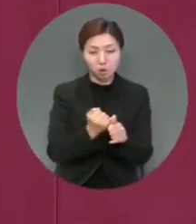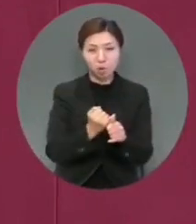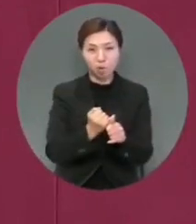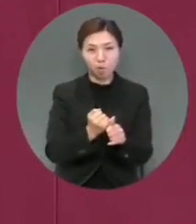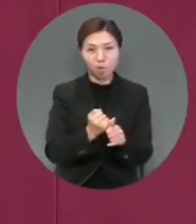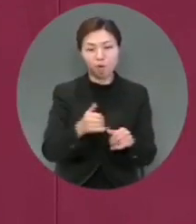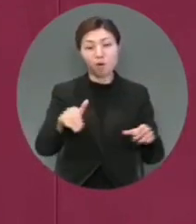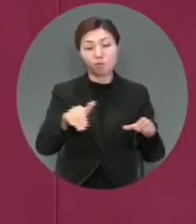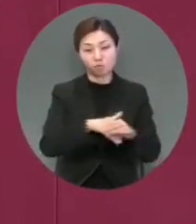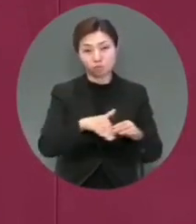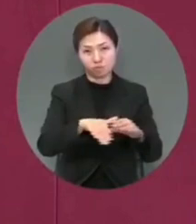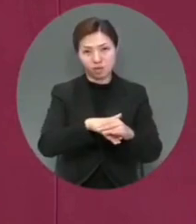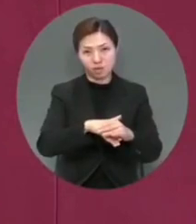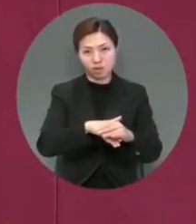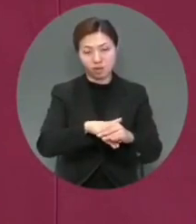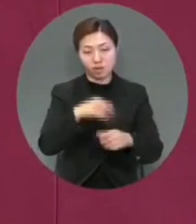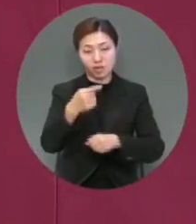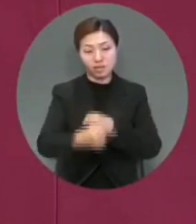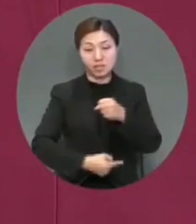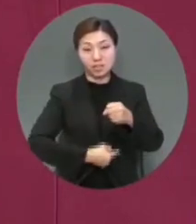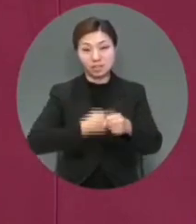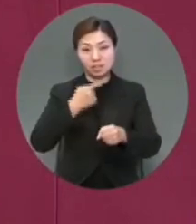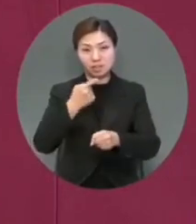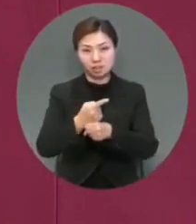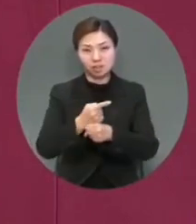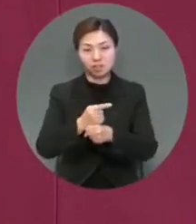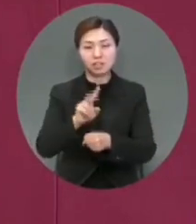교육활동비를 새로 지급할 수 있게 됐습니다.